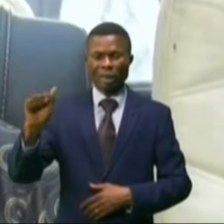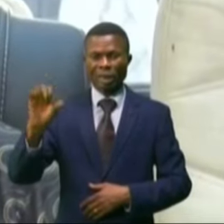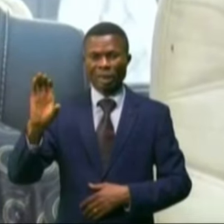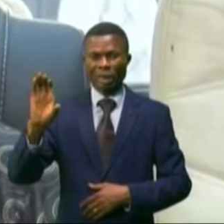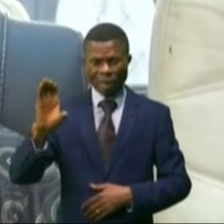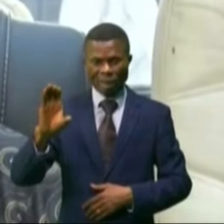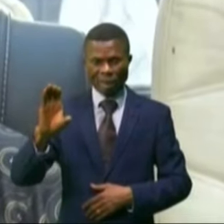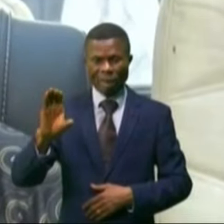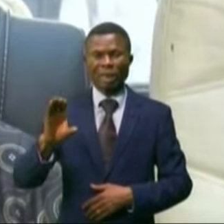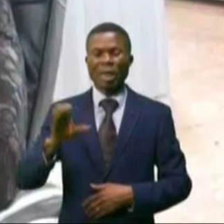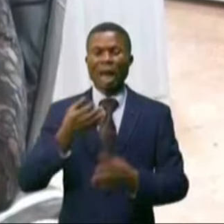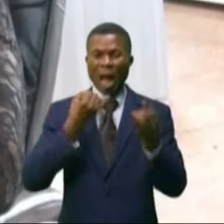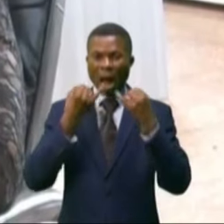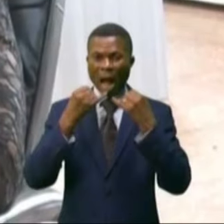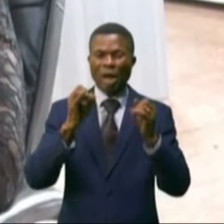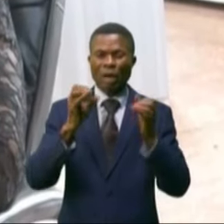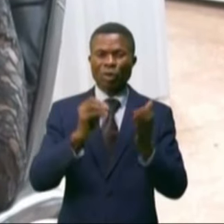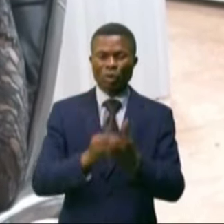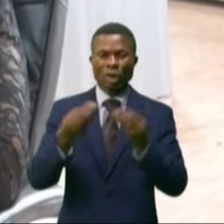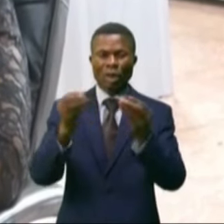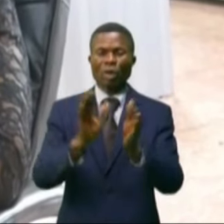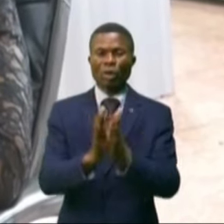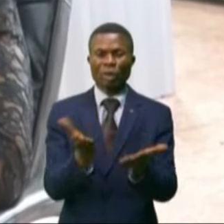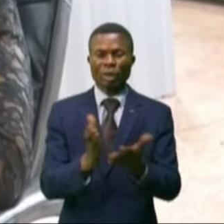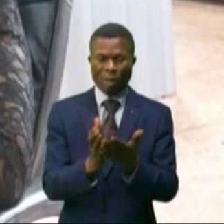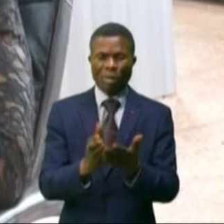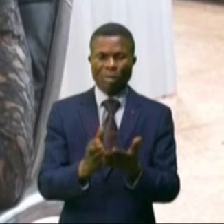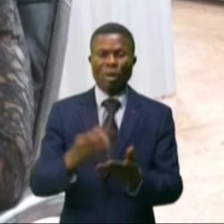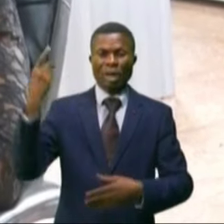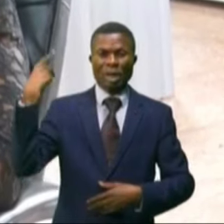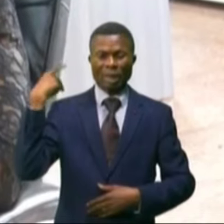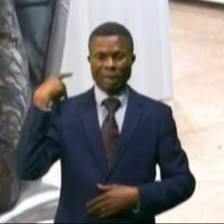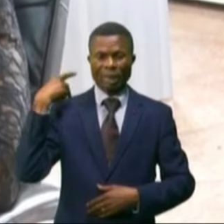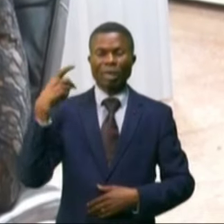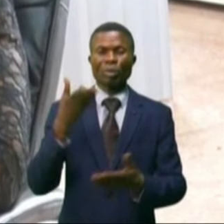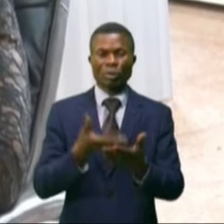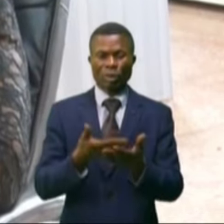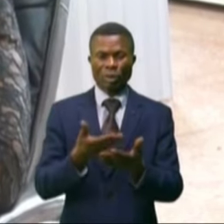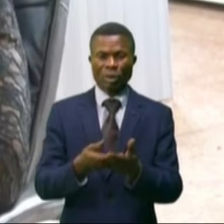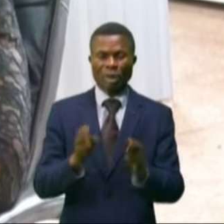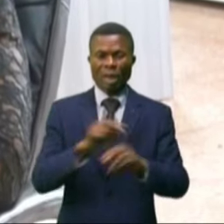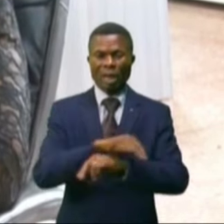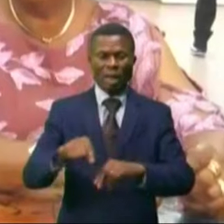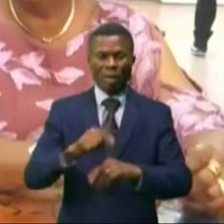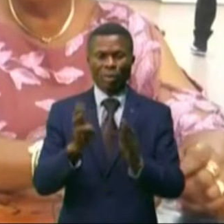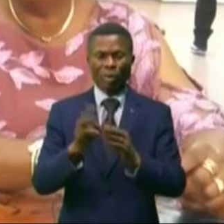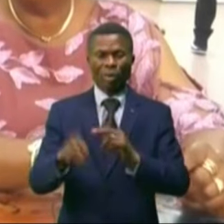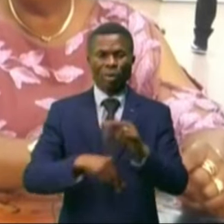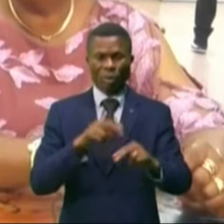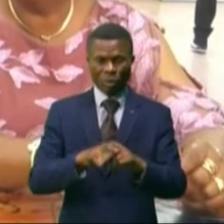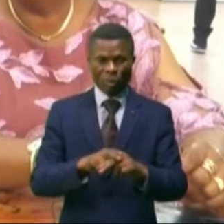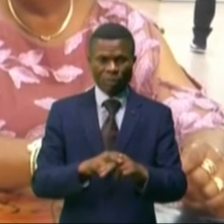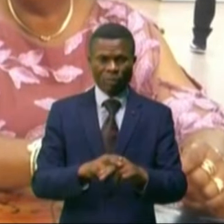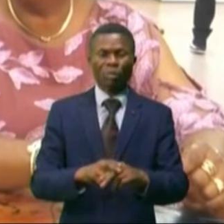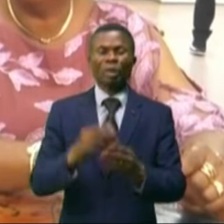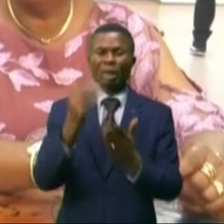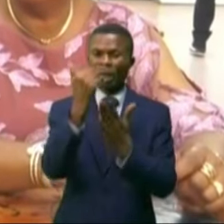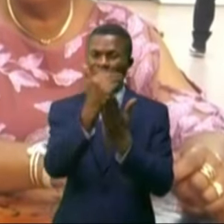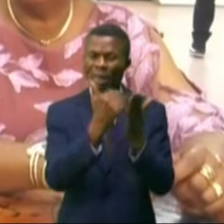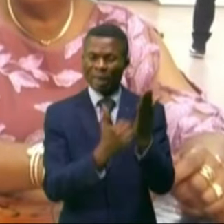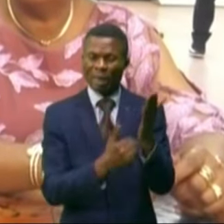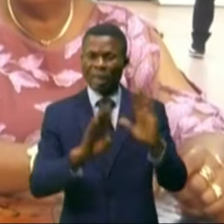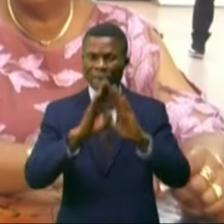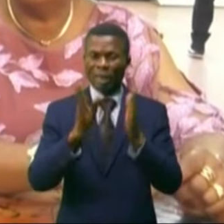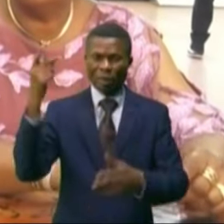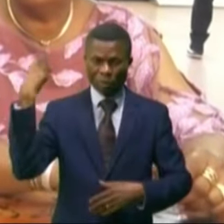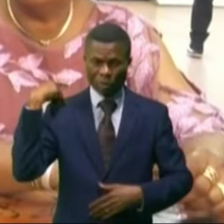outre signalé en octroyant les passeports diplomatiques aux élus du peuple. Le bureau de l'Assemblée nationale veut également aligner tous ses élus